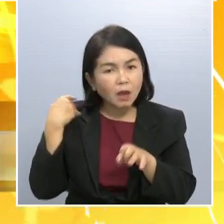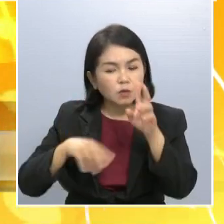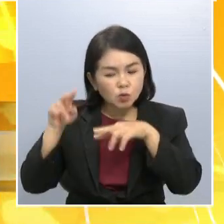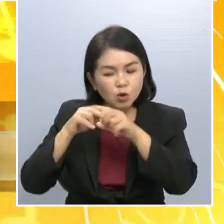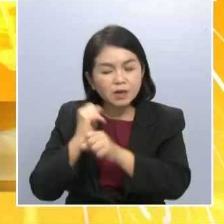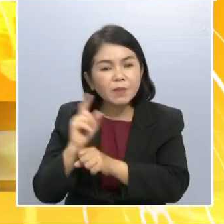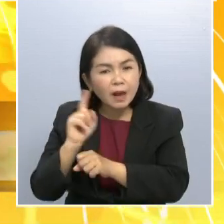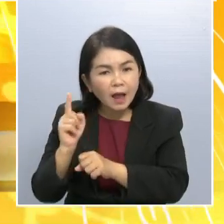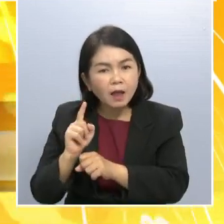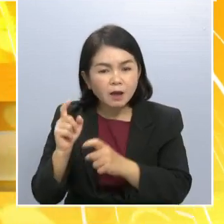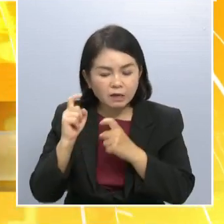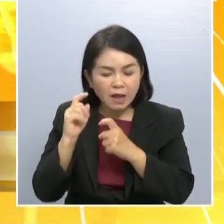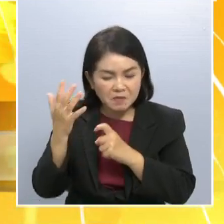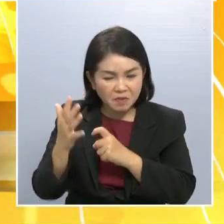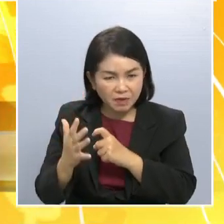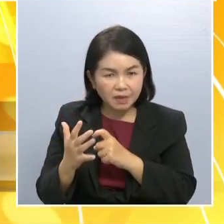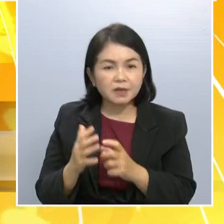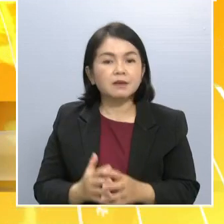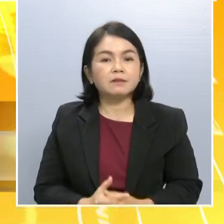อย่างไรเพื่อให้ตรงนี้ปลอดภัย